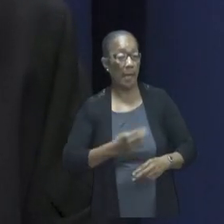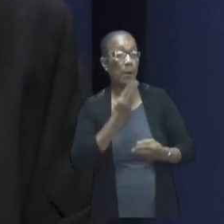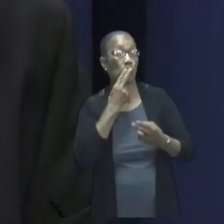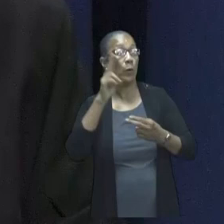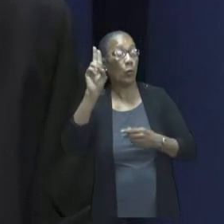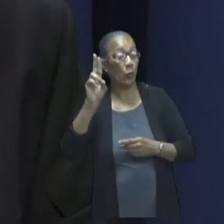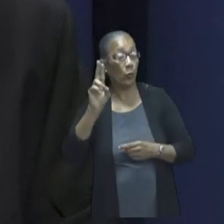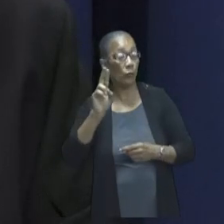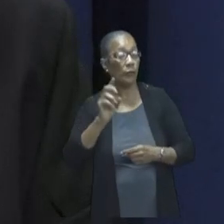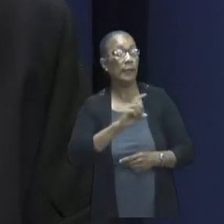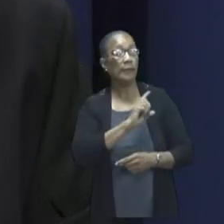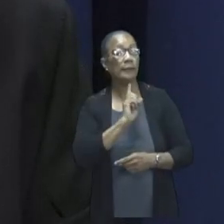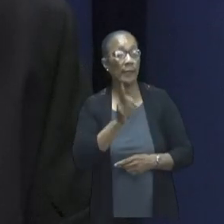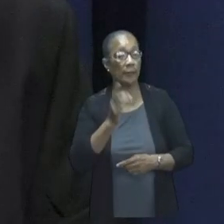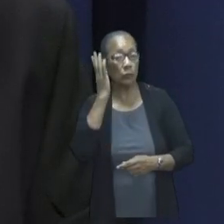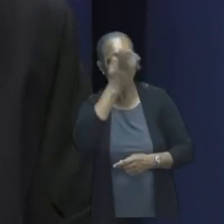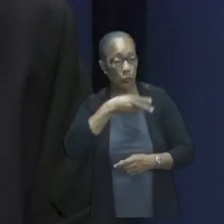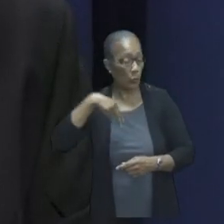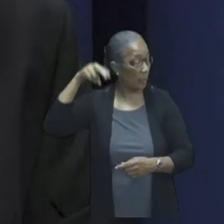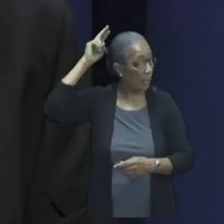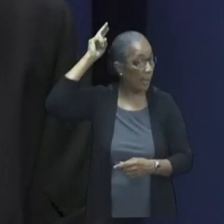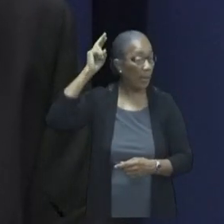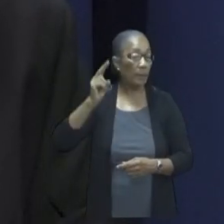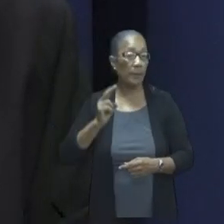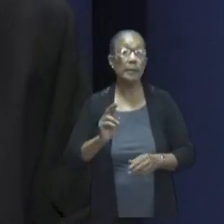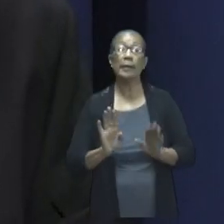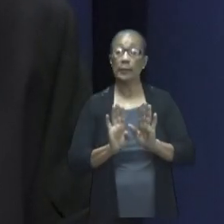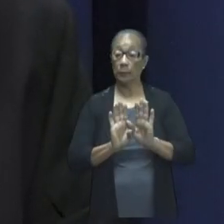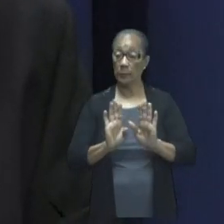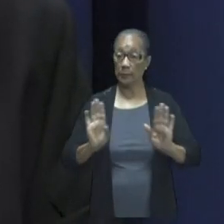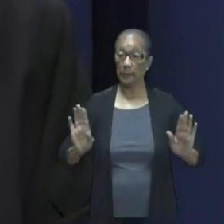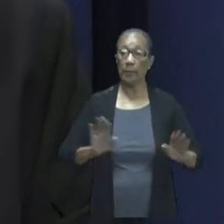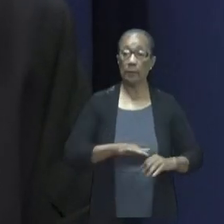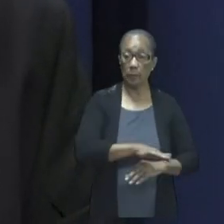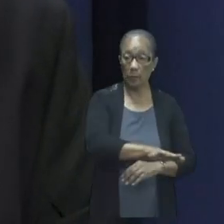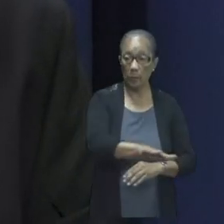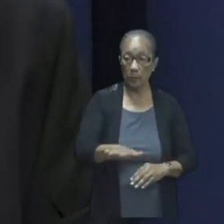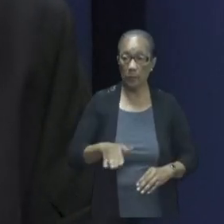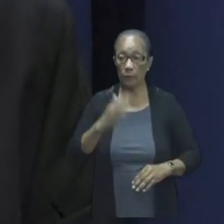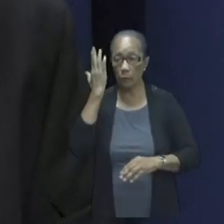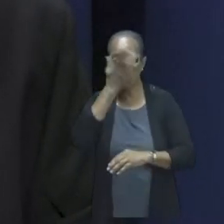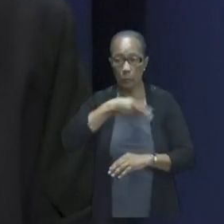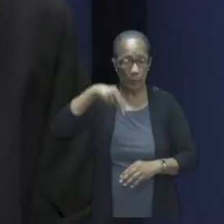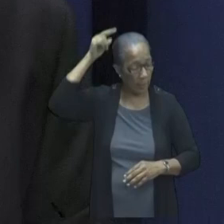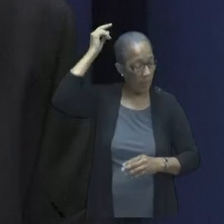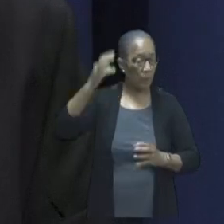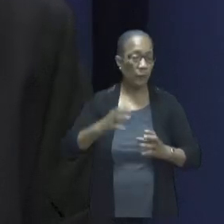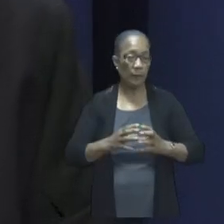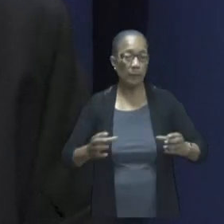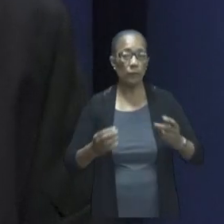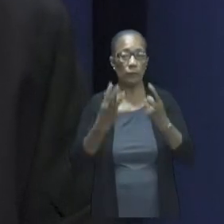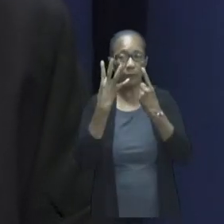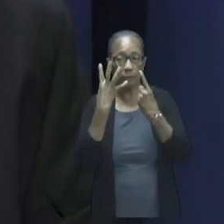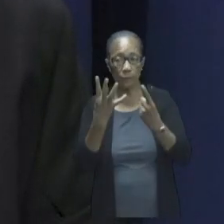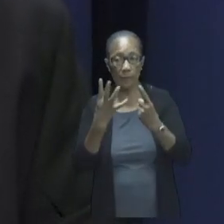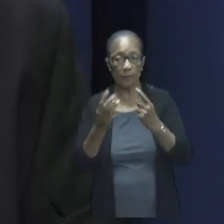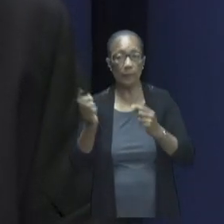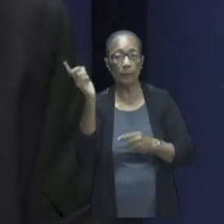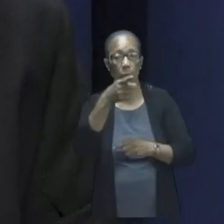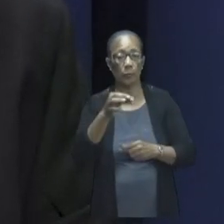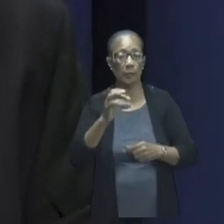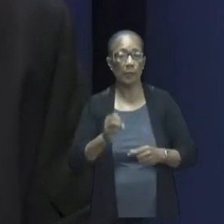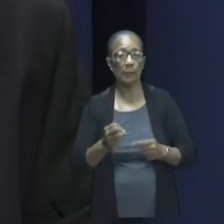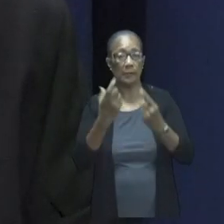gezegd dat suriname uit beschermd gebied van suriname zout we hem door de van 14% massieve types zijn